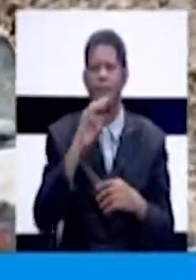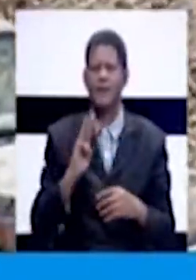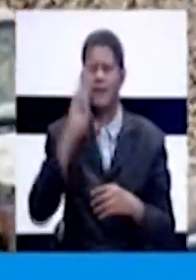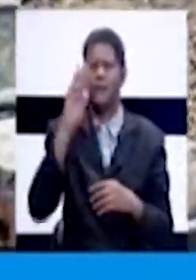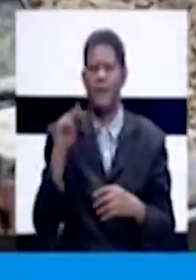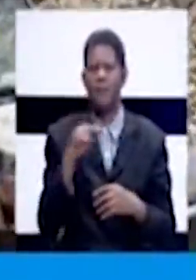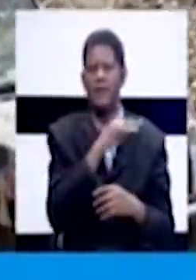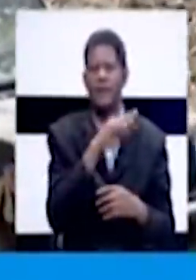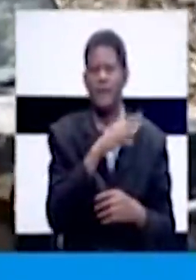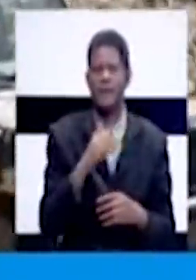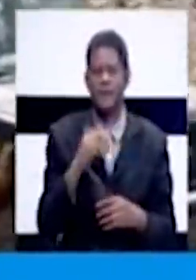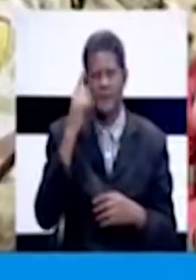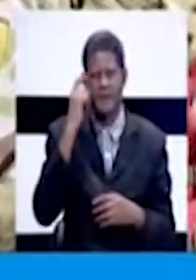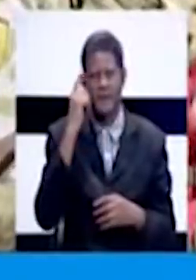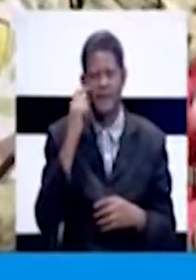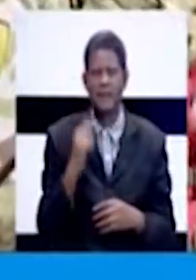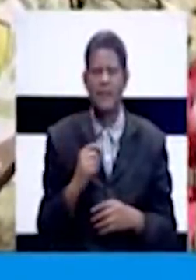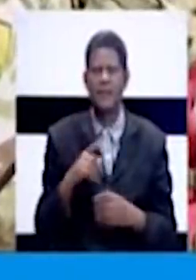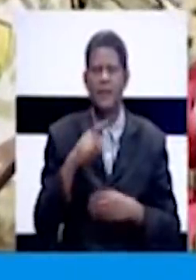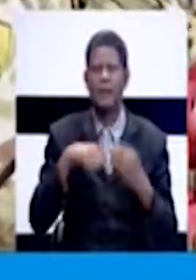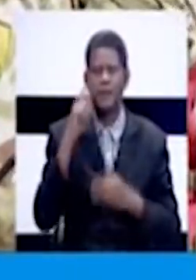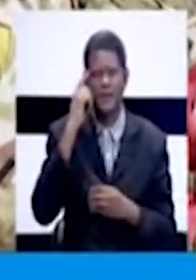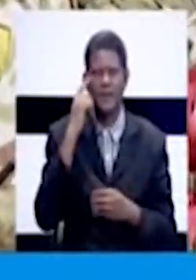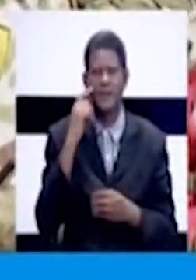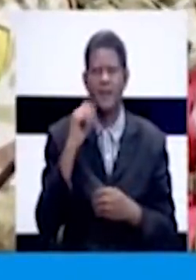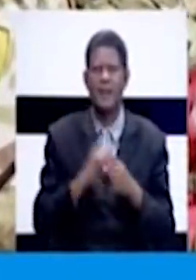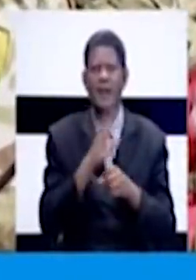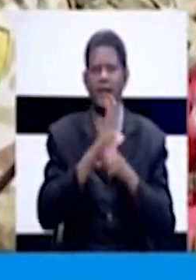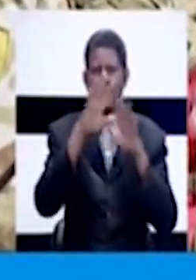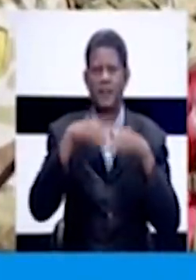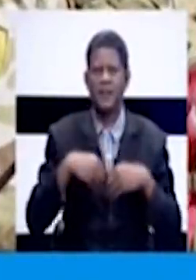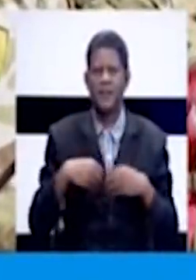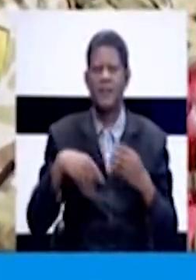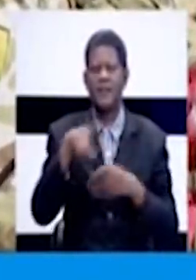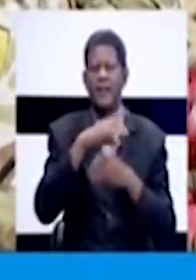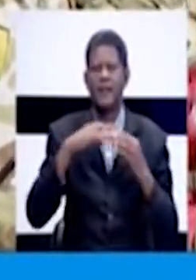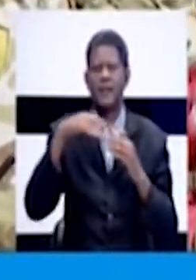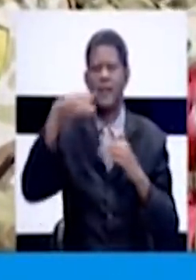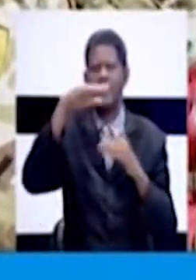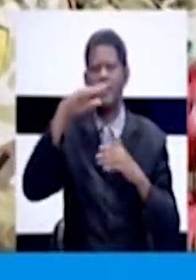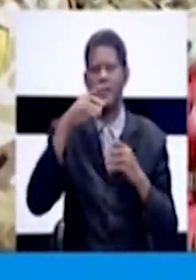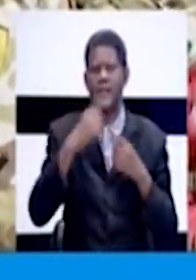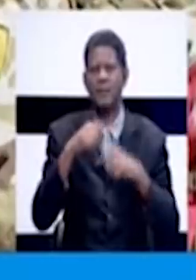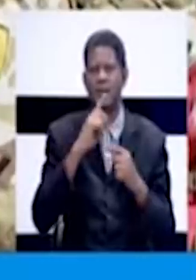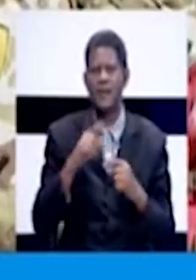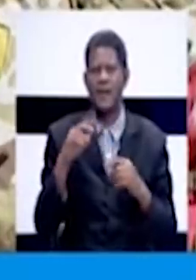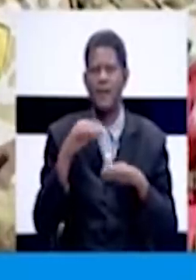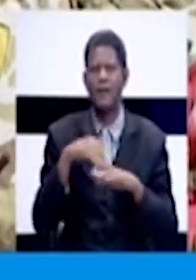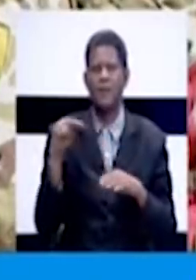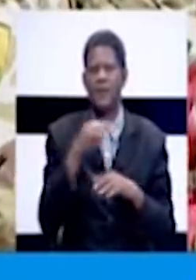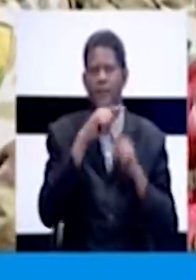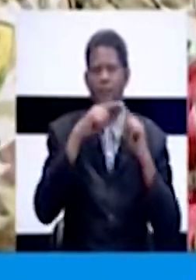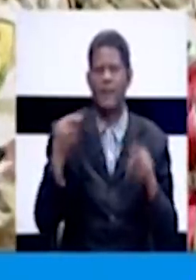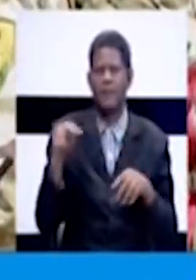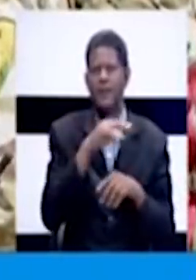سمين معرابن تقراي سراوي تقراي نهيز حدارات قبيلو نهكل اللي على ونة المرققاس عم معراف نفلي عم معراف